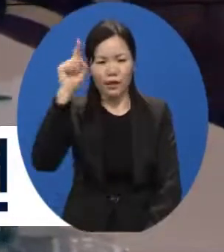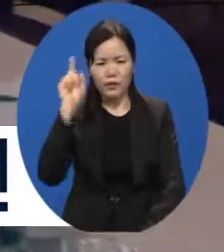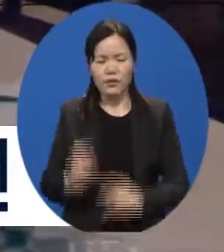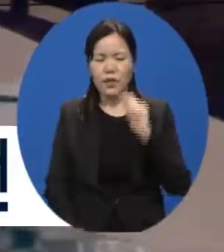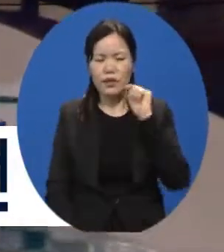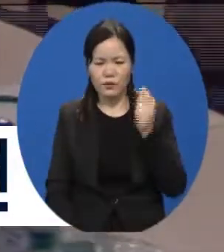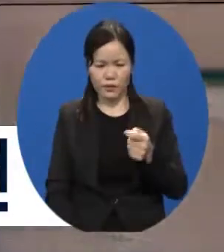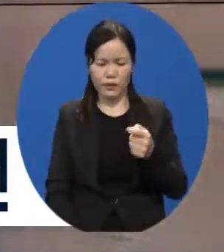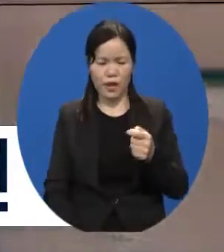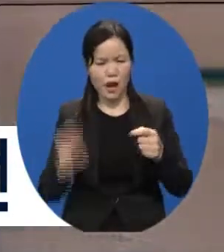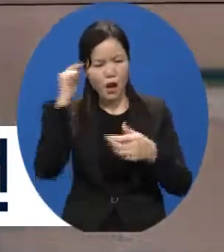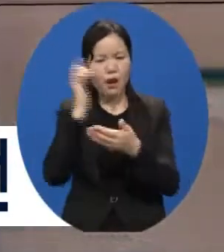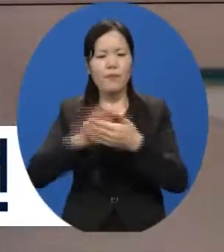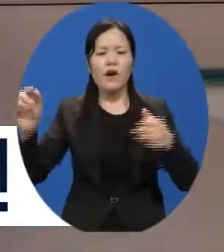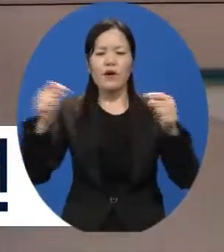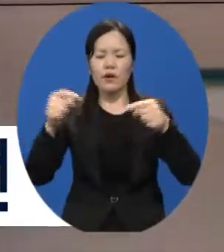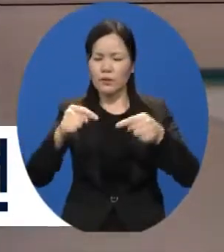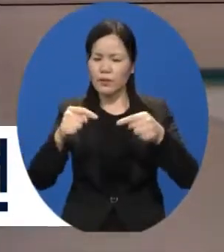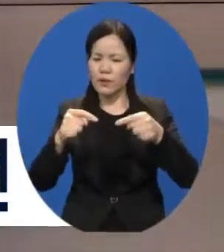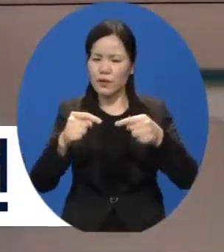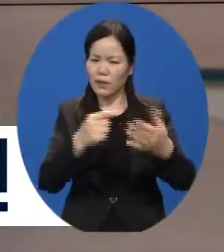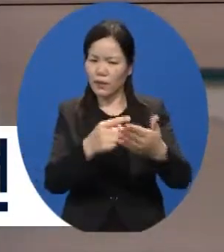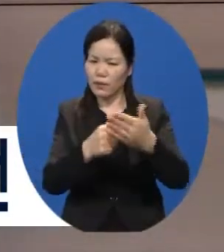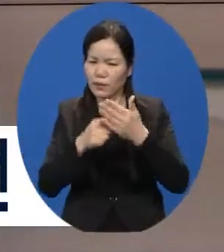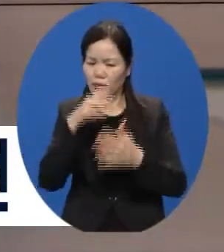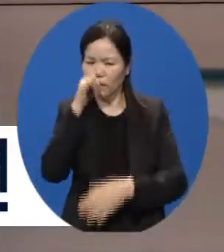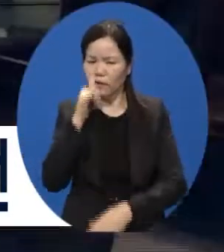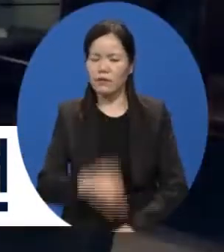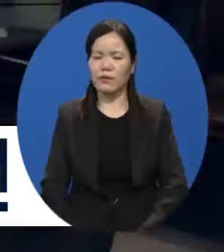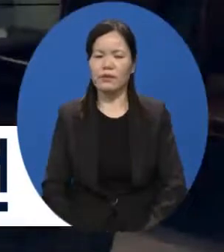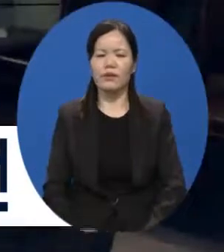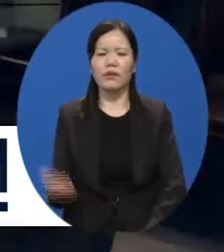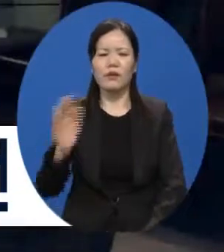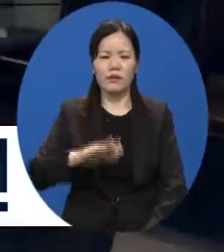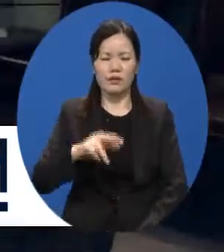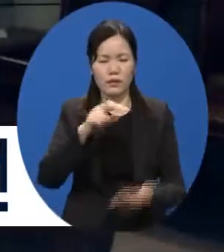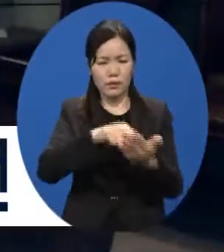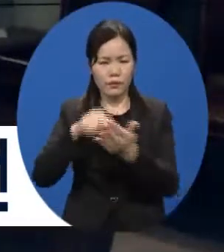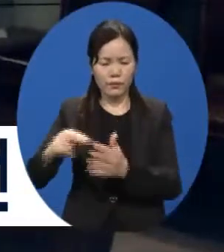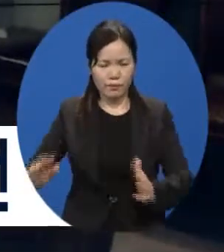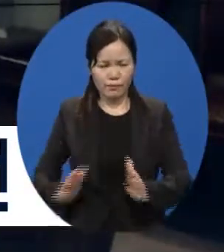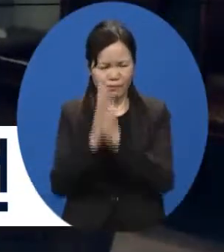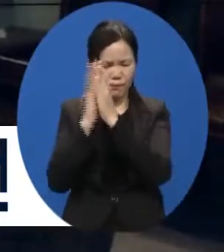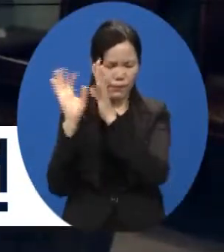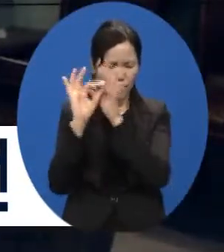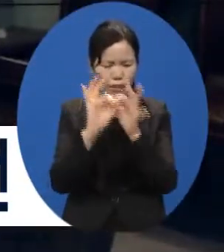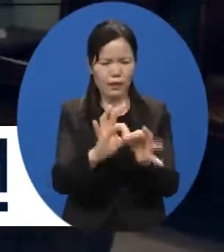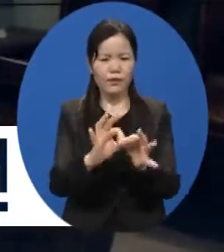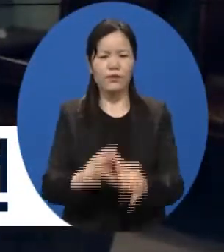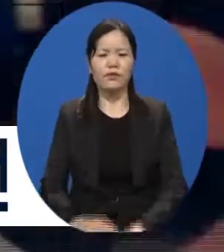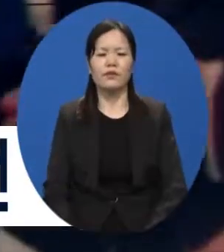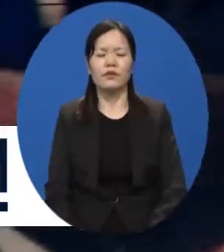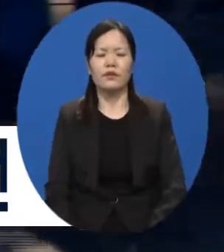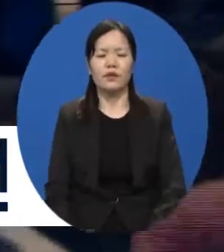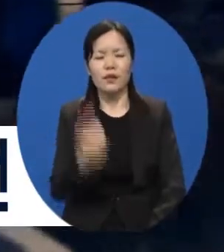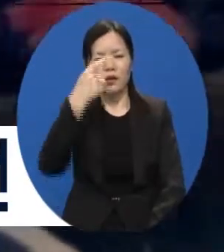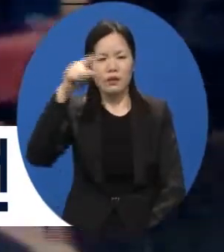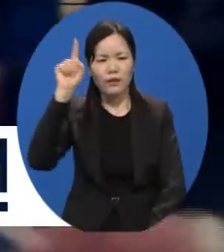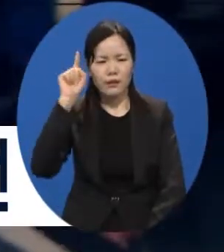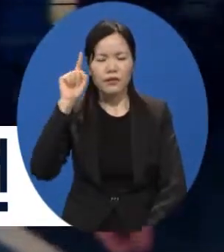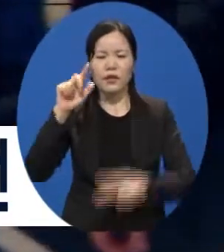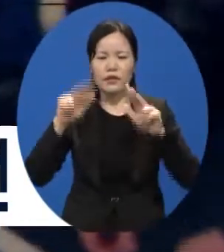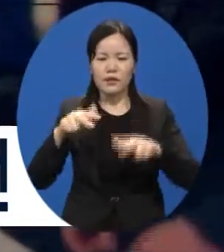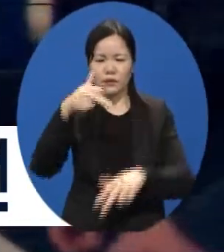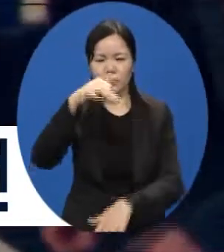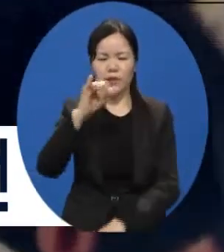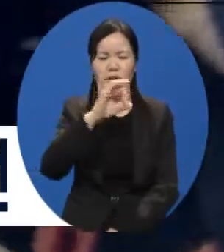러시아와 우크라이나 간 평화협상이 윤곽을 드러내고 있습니다. 하지만 양쪽 간 충돌은 계속되고 있는데요. 러시아는 여전히